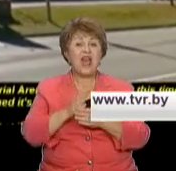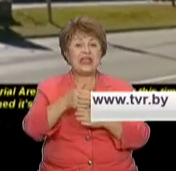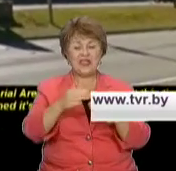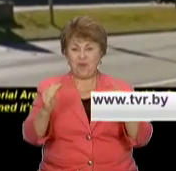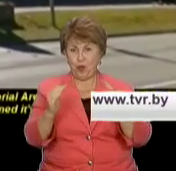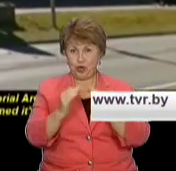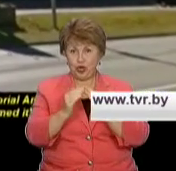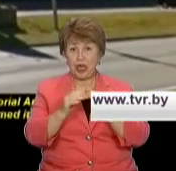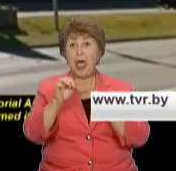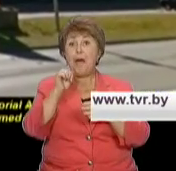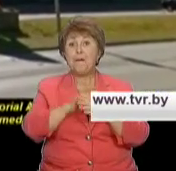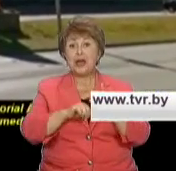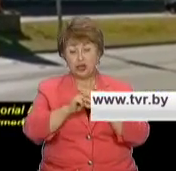помещение причина утечки выясняется